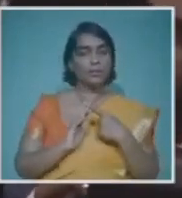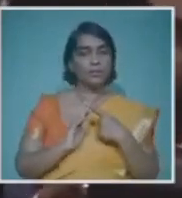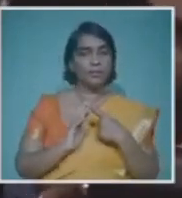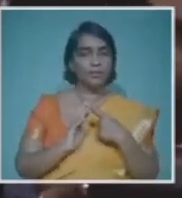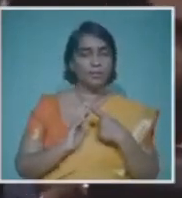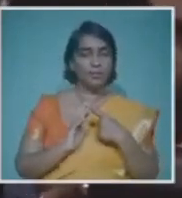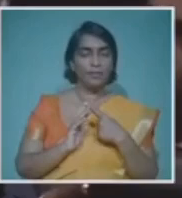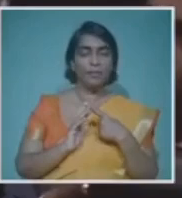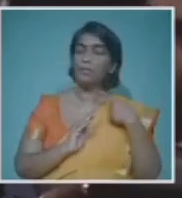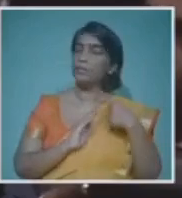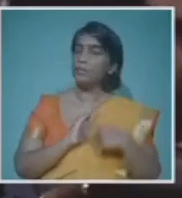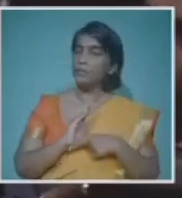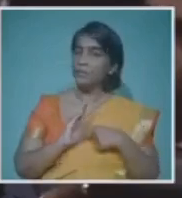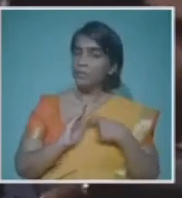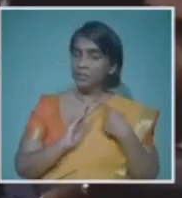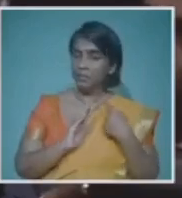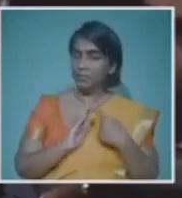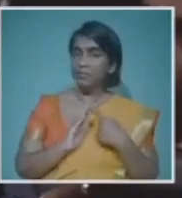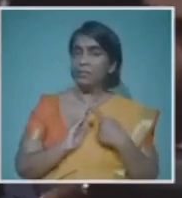රටේ